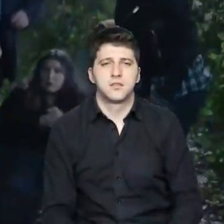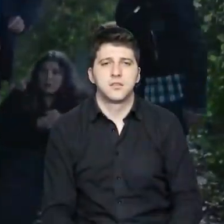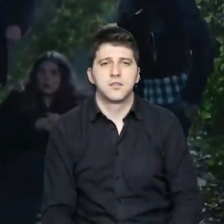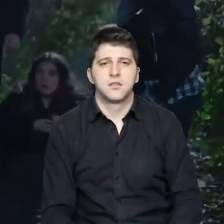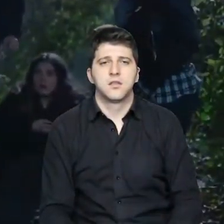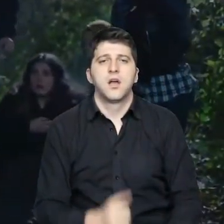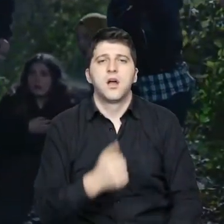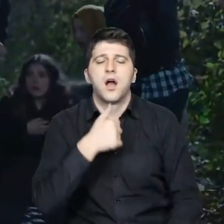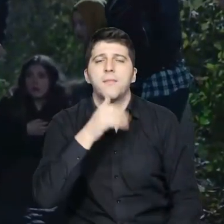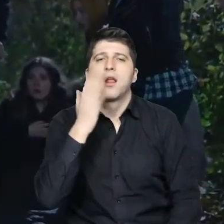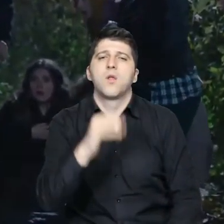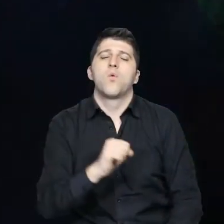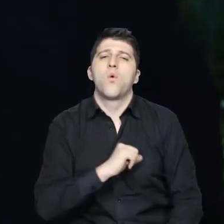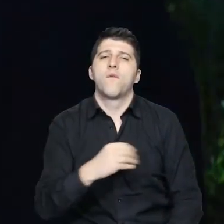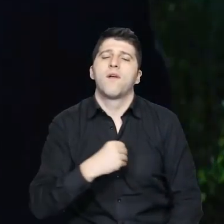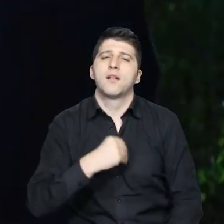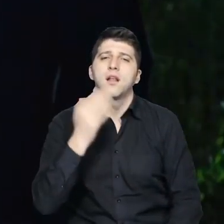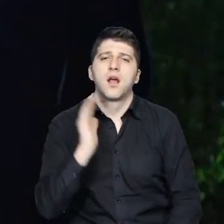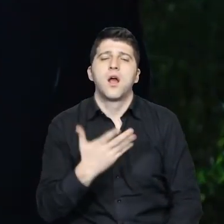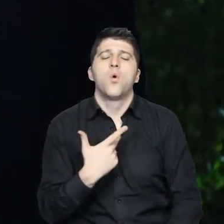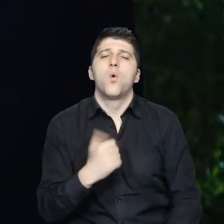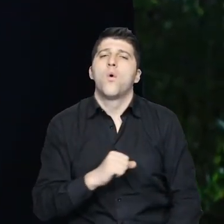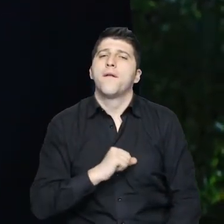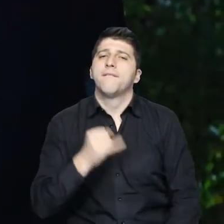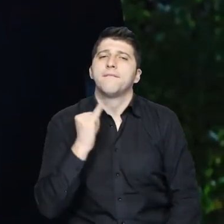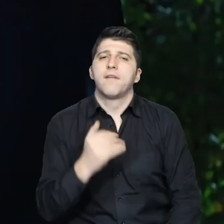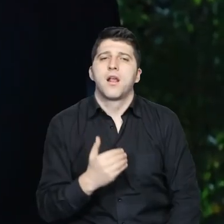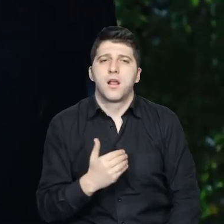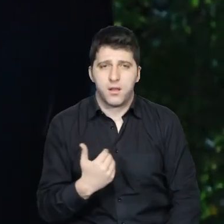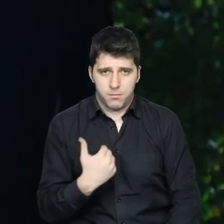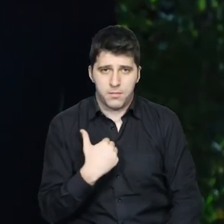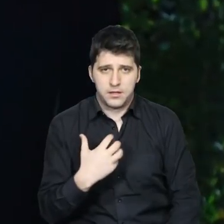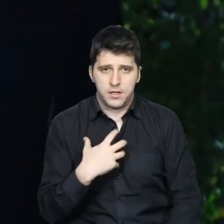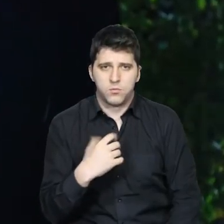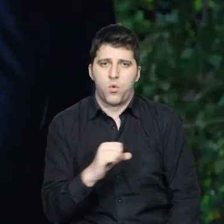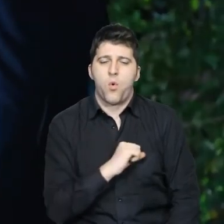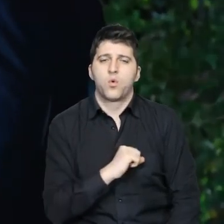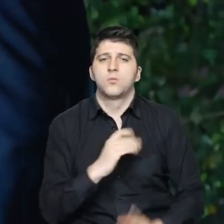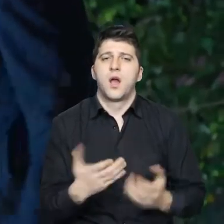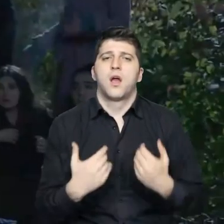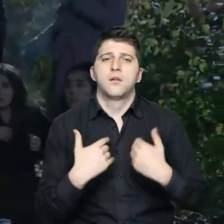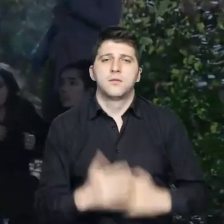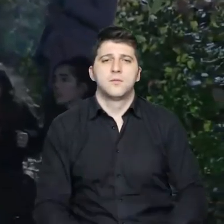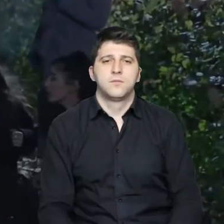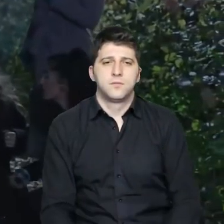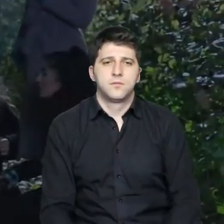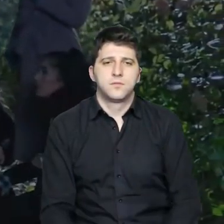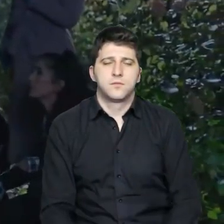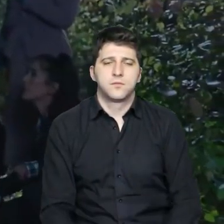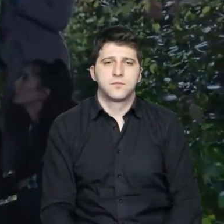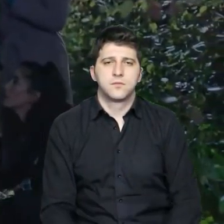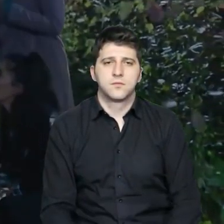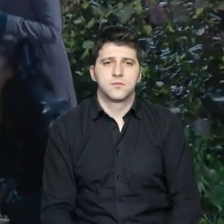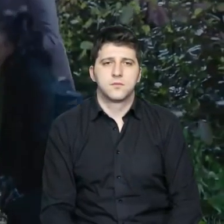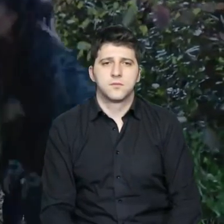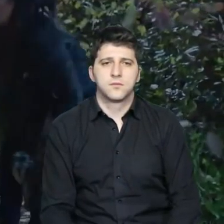Abi aklımızı aldın ha. Vallahi fena tırstık ha. Benim de ödüm ortadan çortladı ya. Aysu'nun yanına